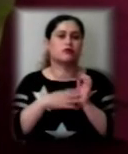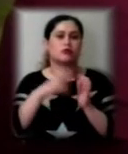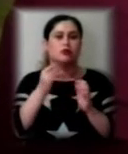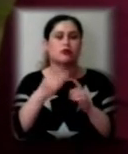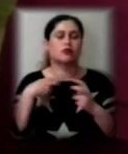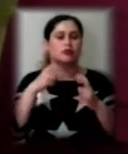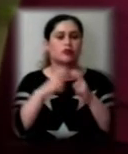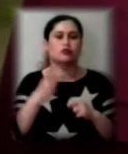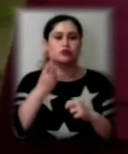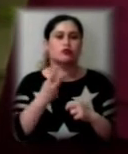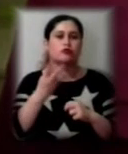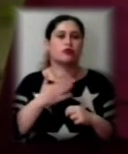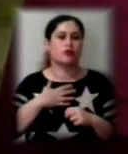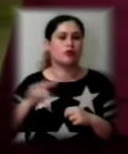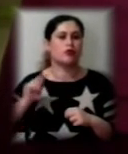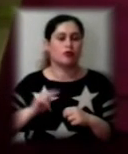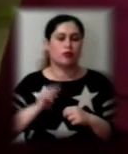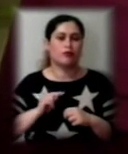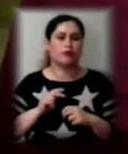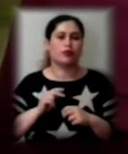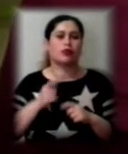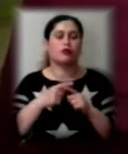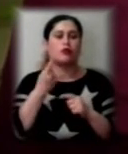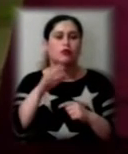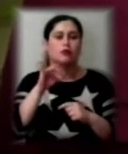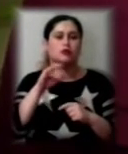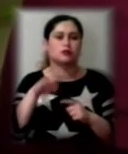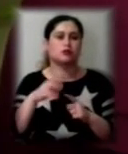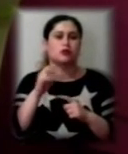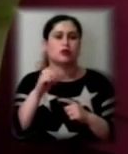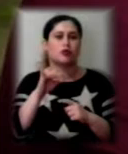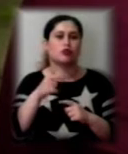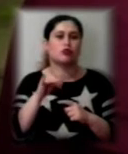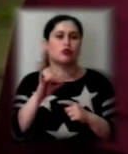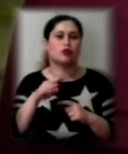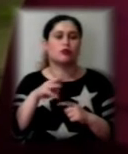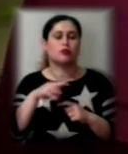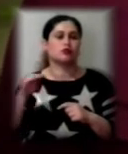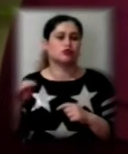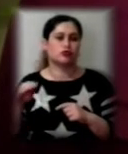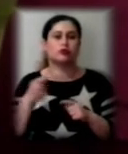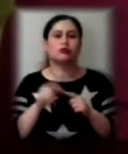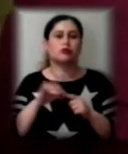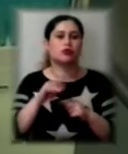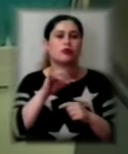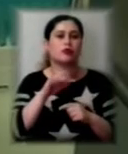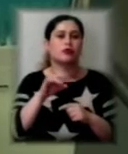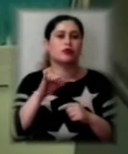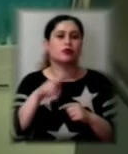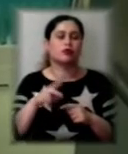102 наших співробітники та одного пацієнта на імуноглобулін М та G. Прийом біоматеріалу відбувається